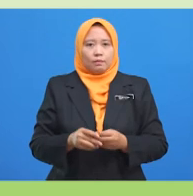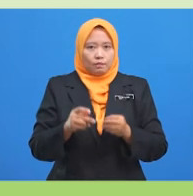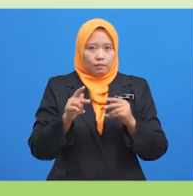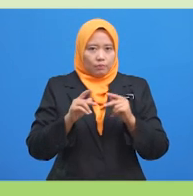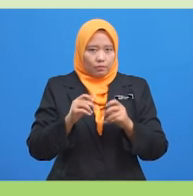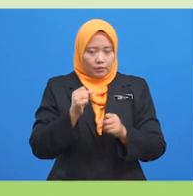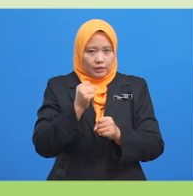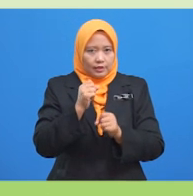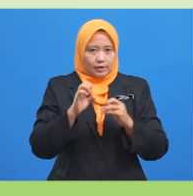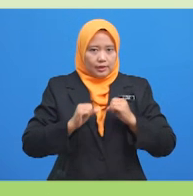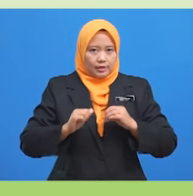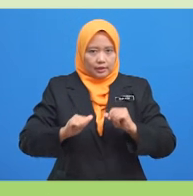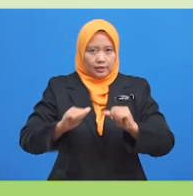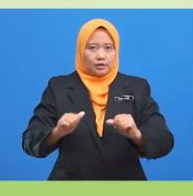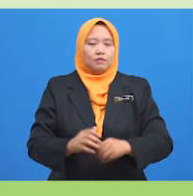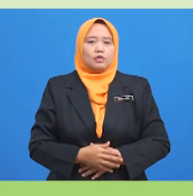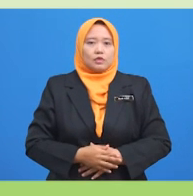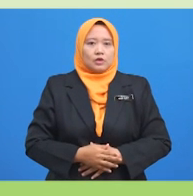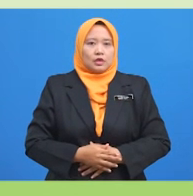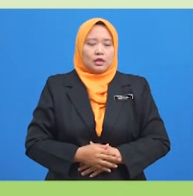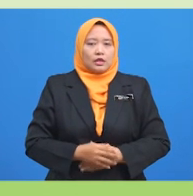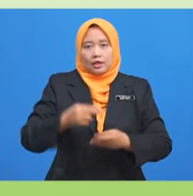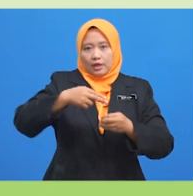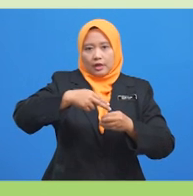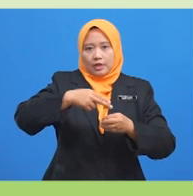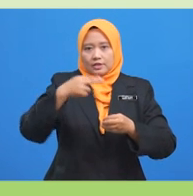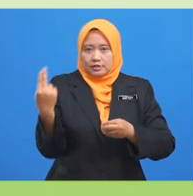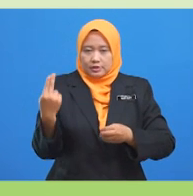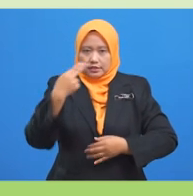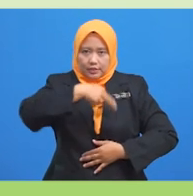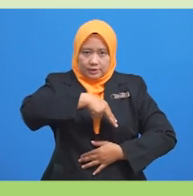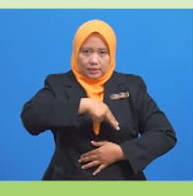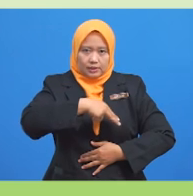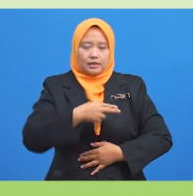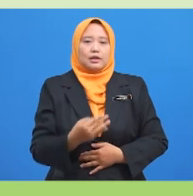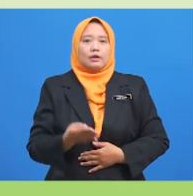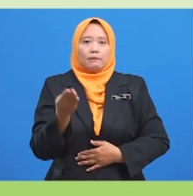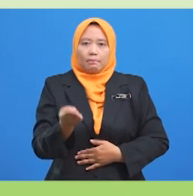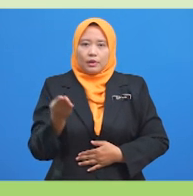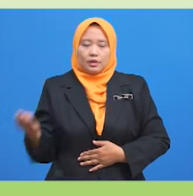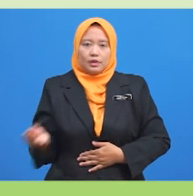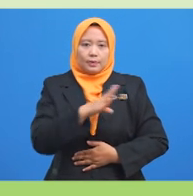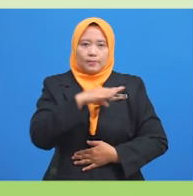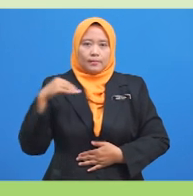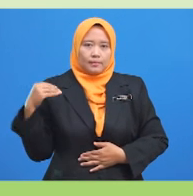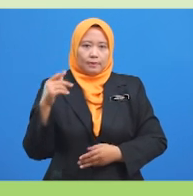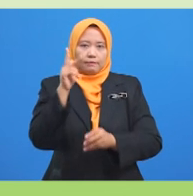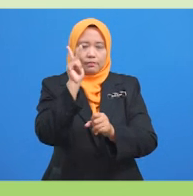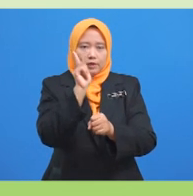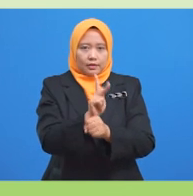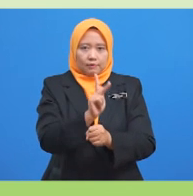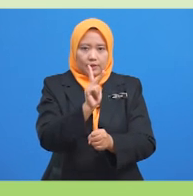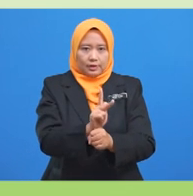juga bertanggungjawab merancang dan menggabungkan faktor pengeluaran yang terhad.